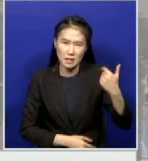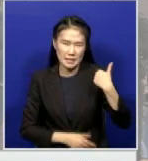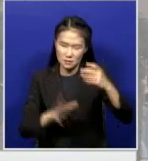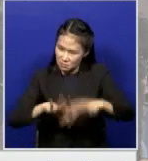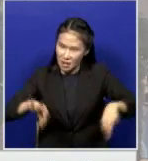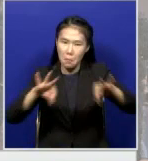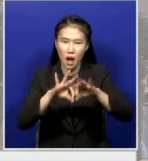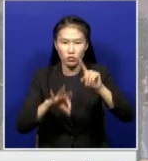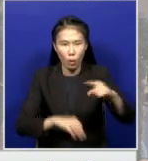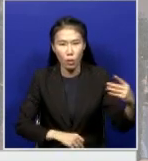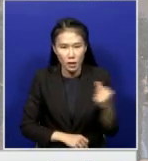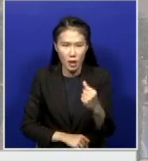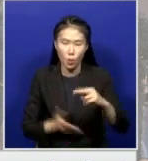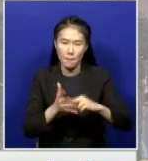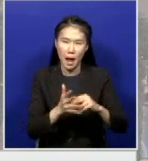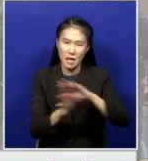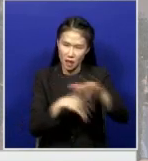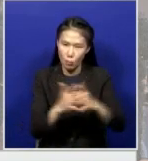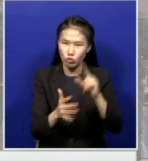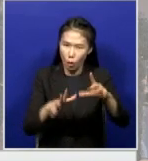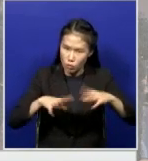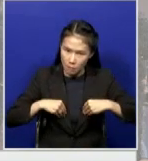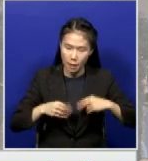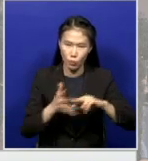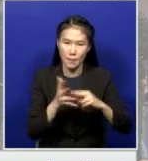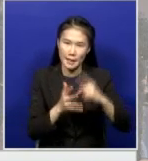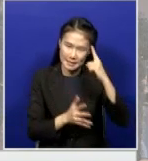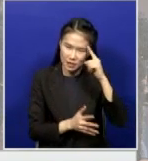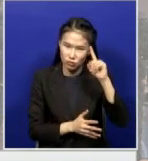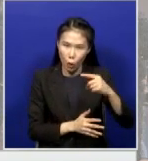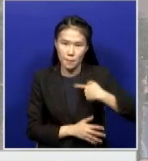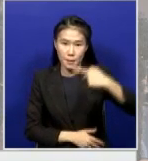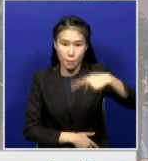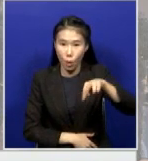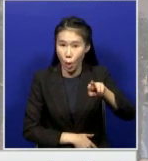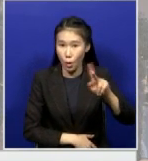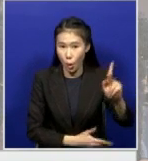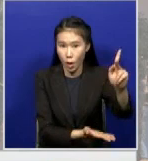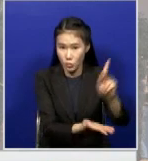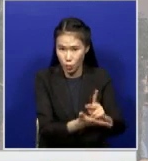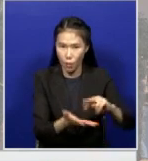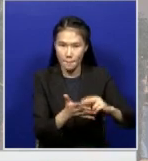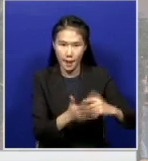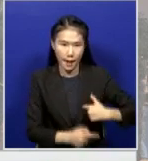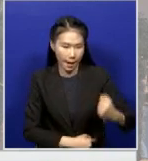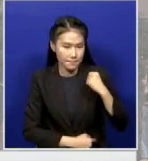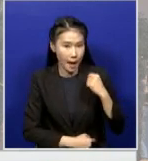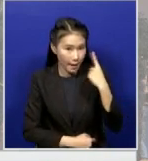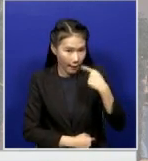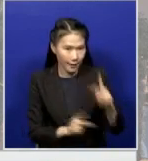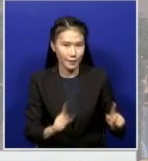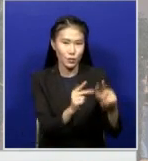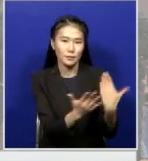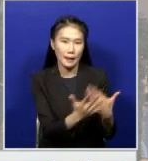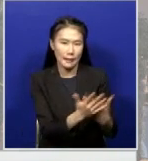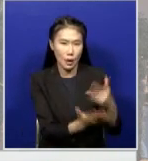เป็นรีบด่วนอันมิอาจหลีกเลี่ยงได้จึงจำเป็นต้องตราพระราชกำหนดให้อำนาจกระทรวงการคลังกู้เงินเพื่อแก้ไขปัญหาเ